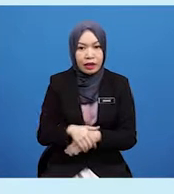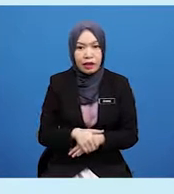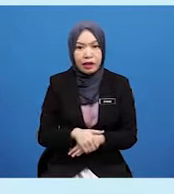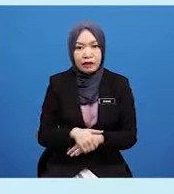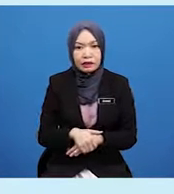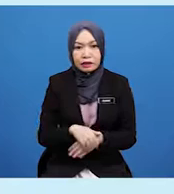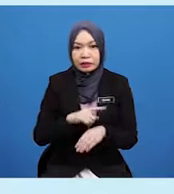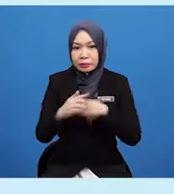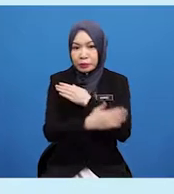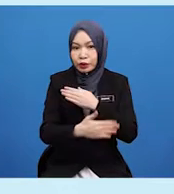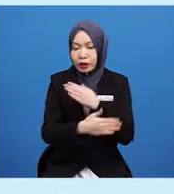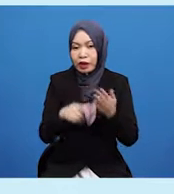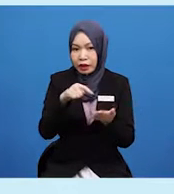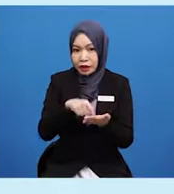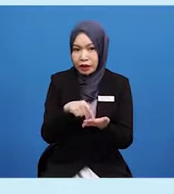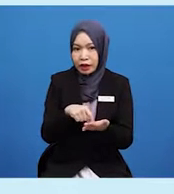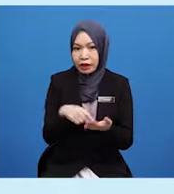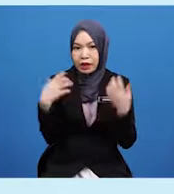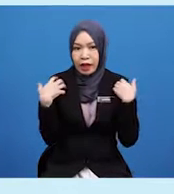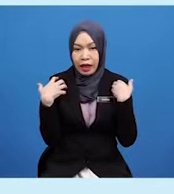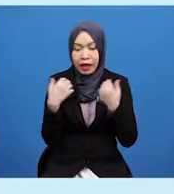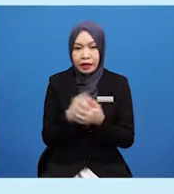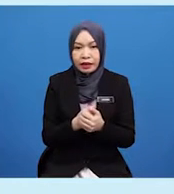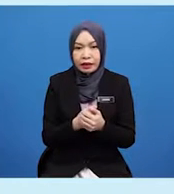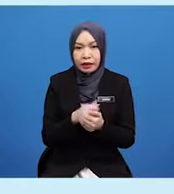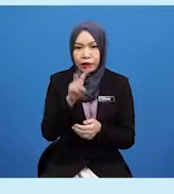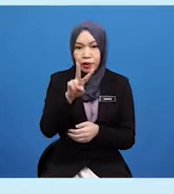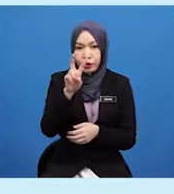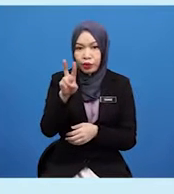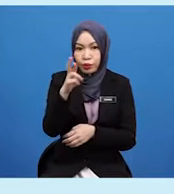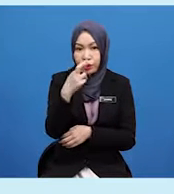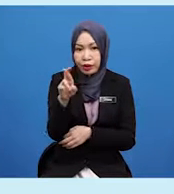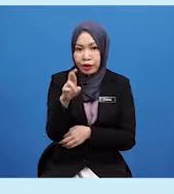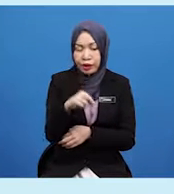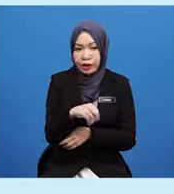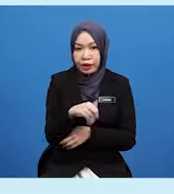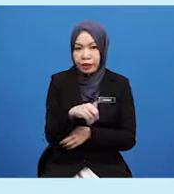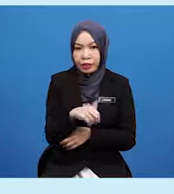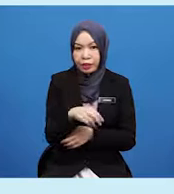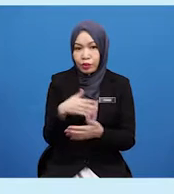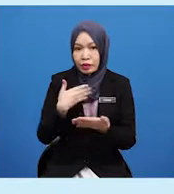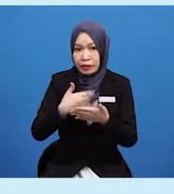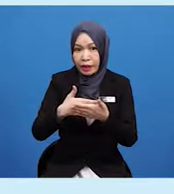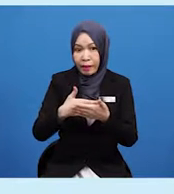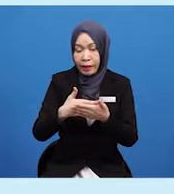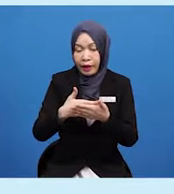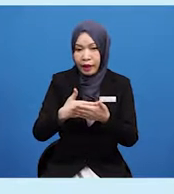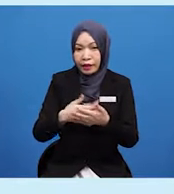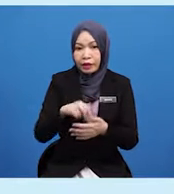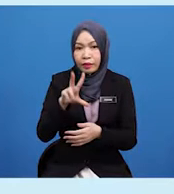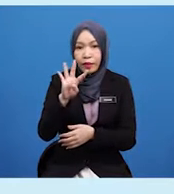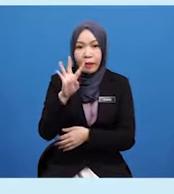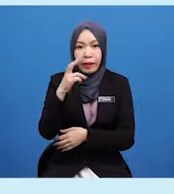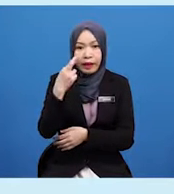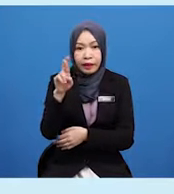tinggalan rangka manusia berusia antara Rp22.000 sehingga 24.000